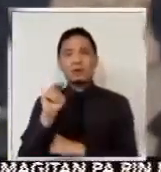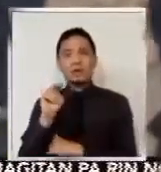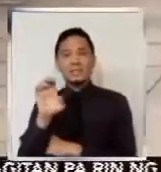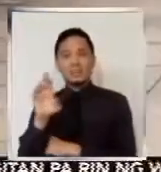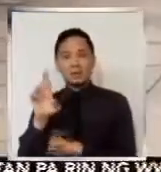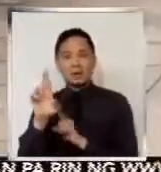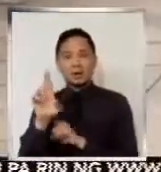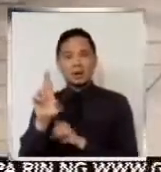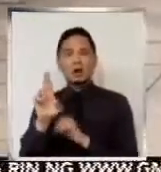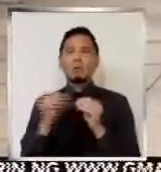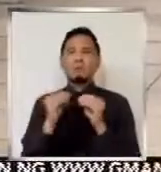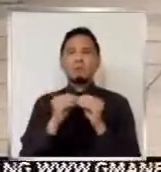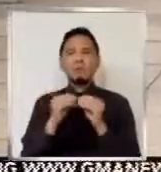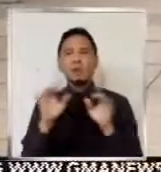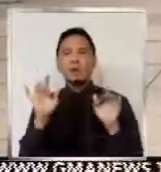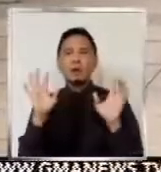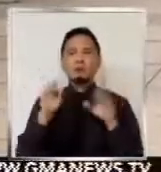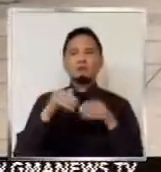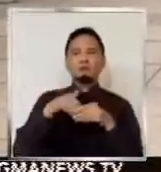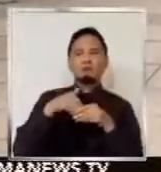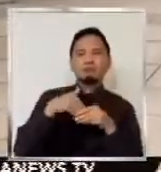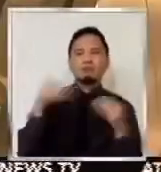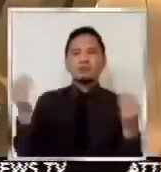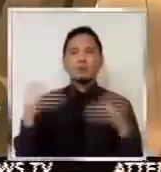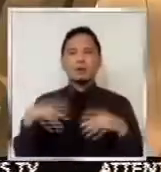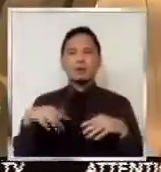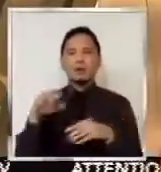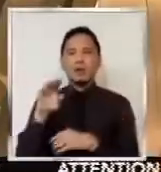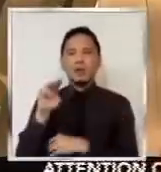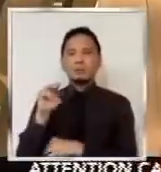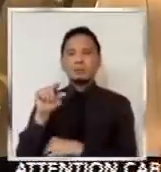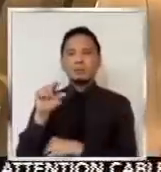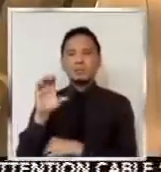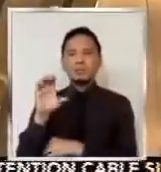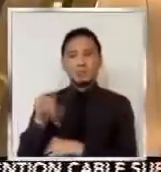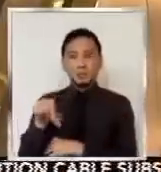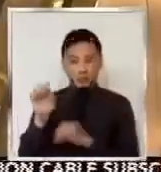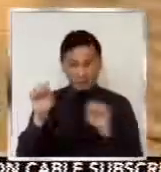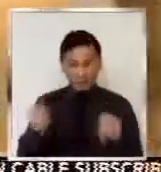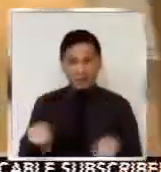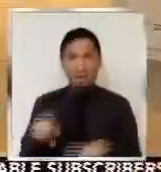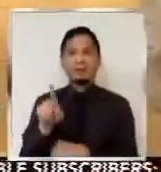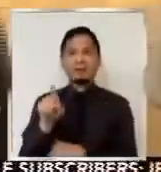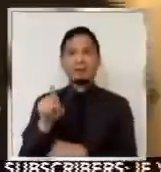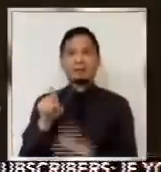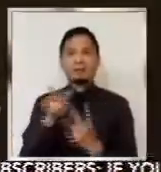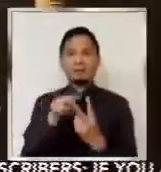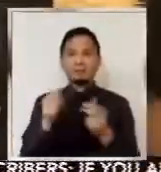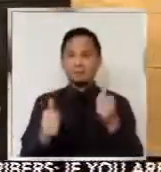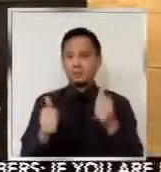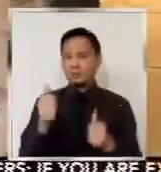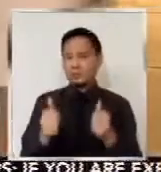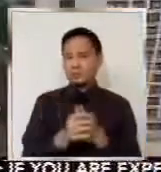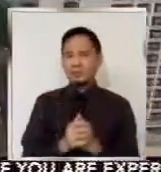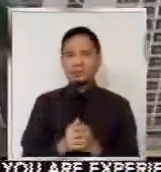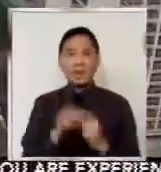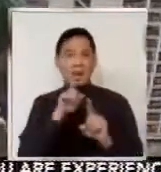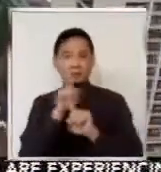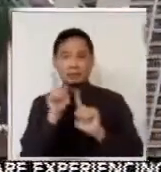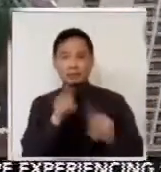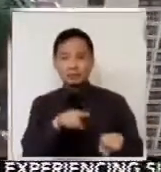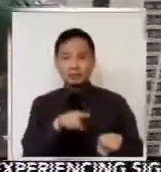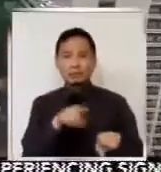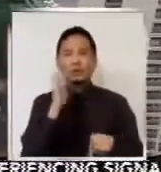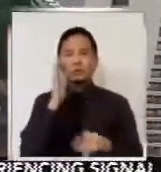na MGCQ o Modified General Community Quarantine? Ang mga sagot dyan, pagpupulungan ng